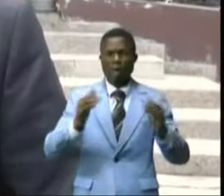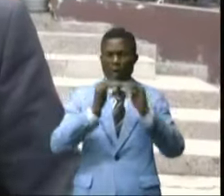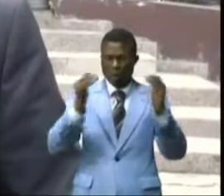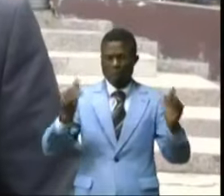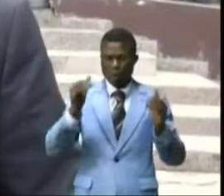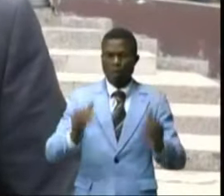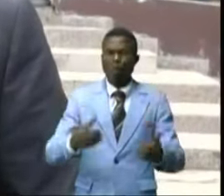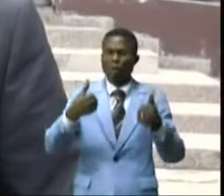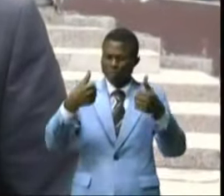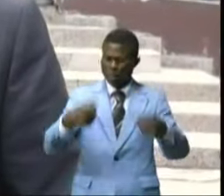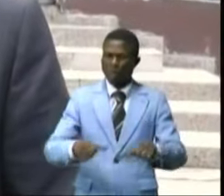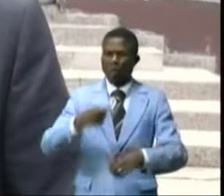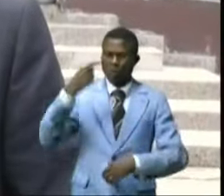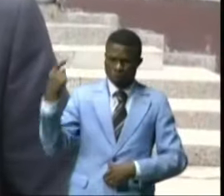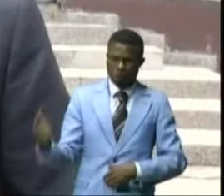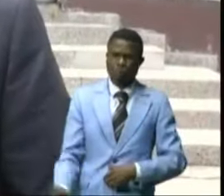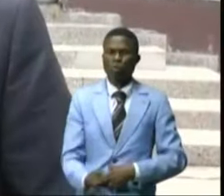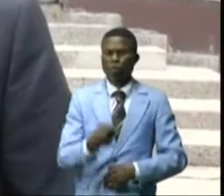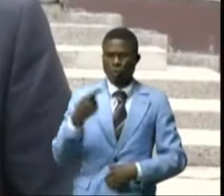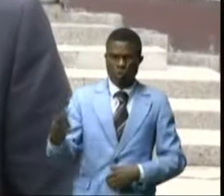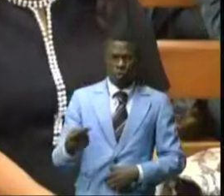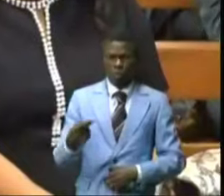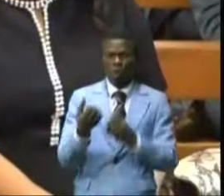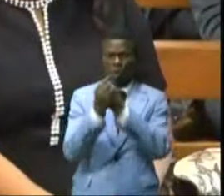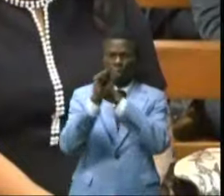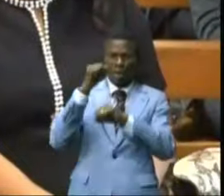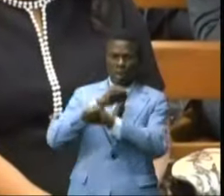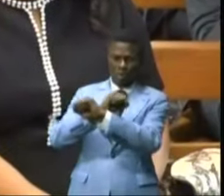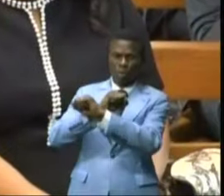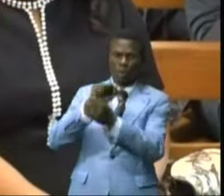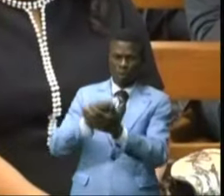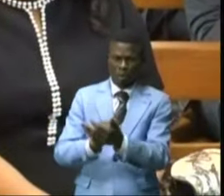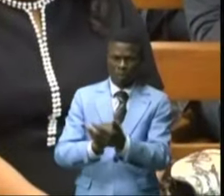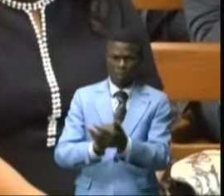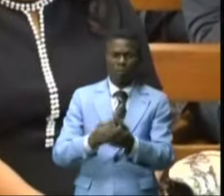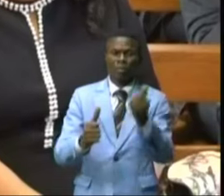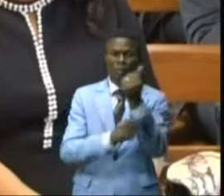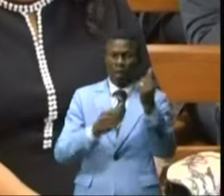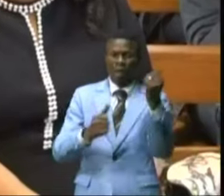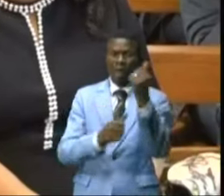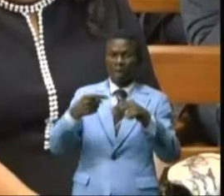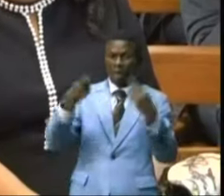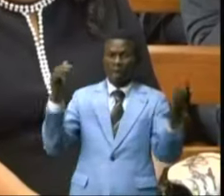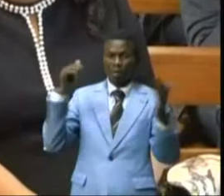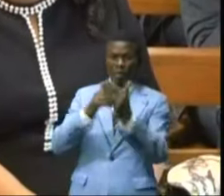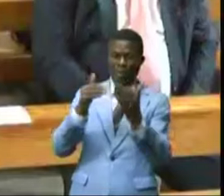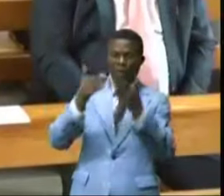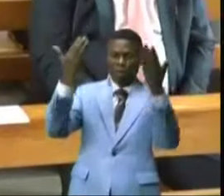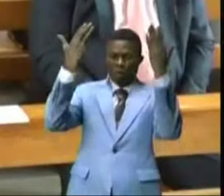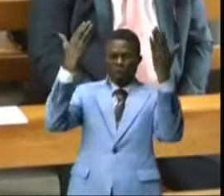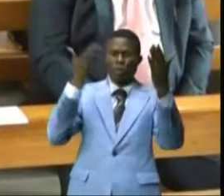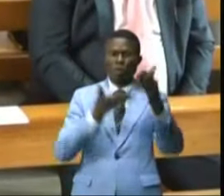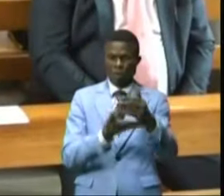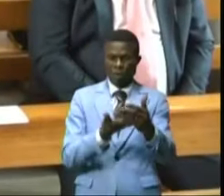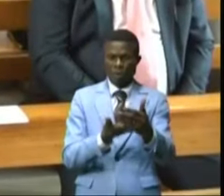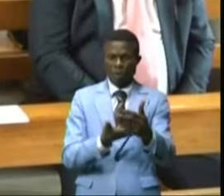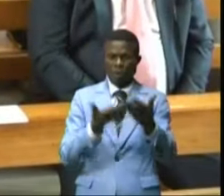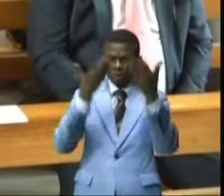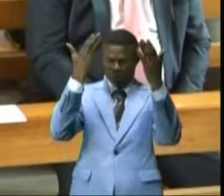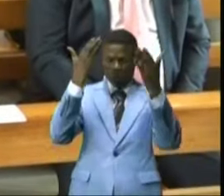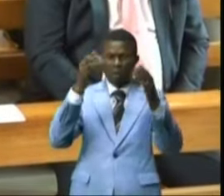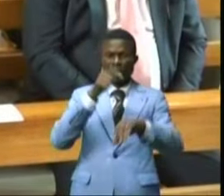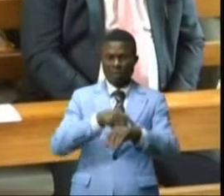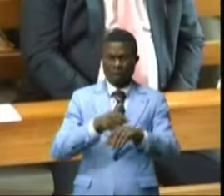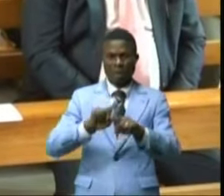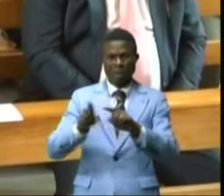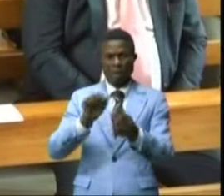doit permanemment, n'est-ce pas, la sauvegarder. Au-delà de tous ces gens qui nous agressent, il y a le Seigneur, le Dieu des temps et des circonstances. Lui